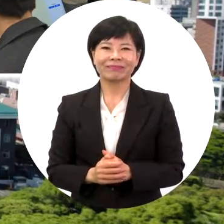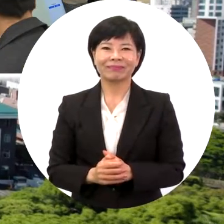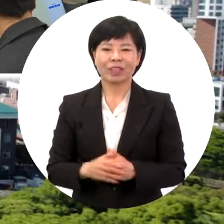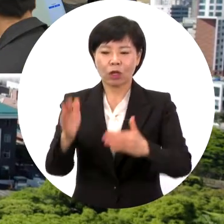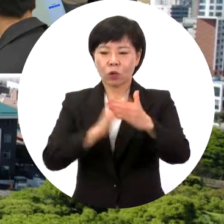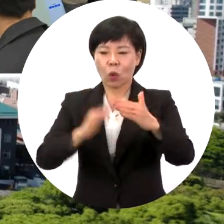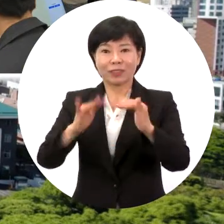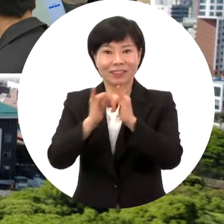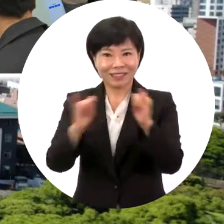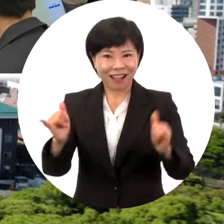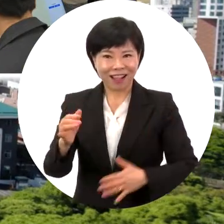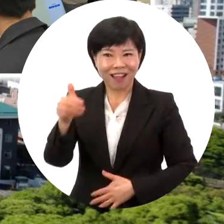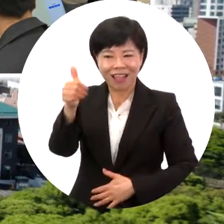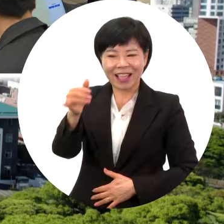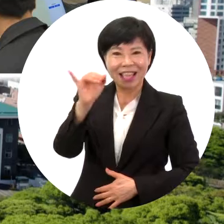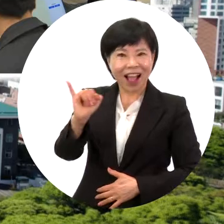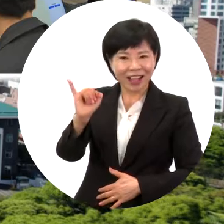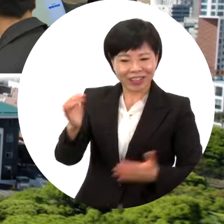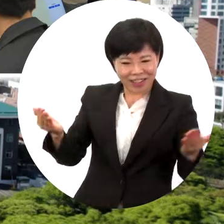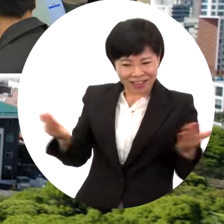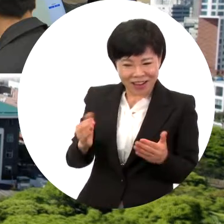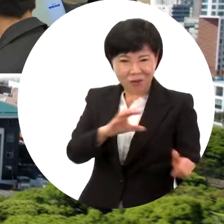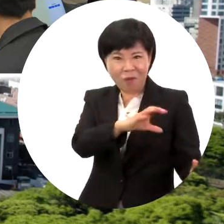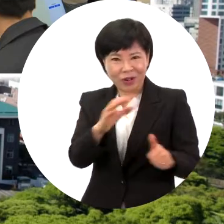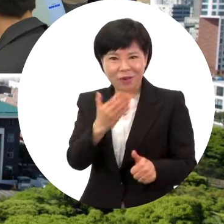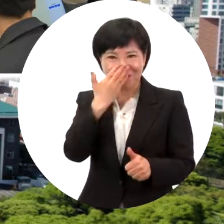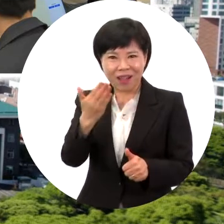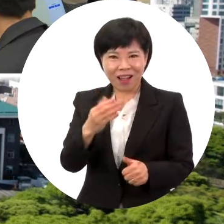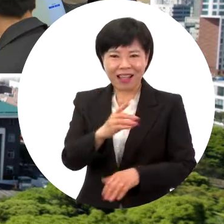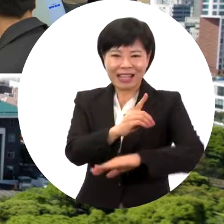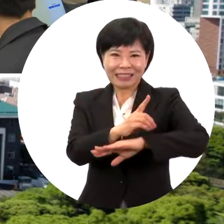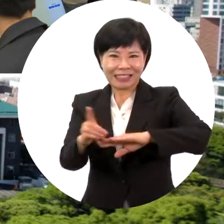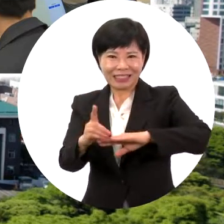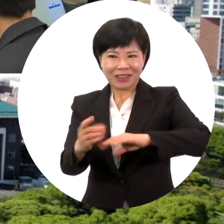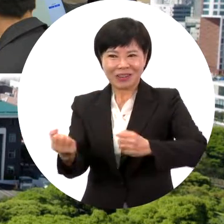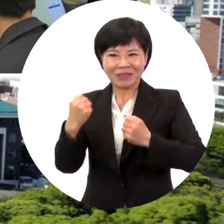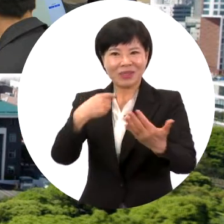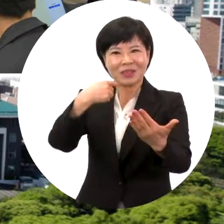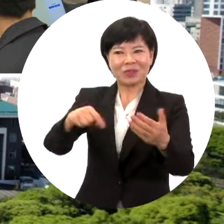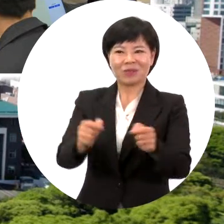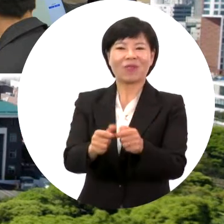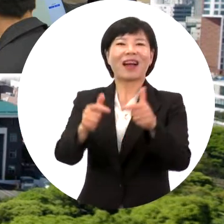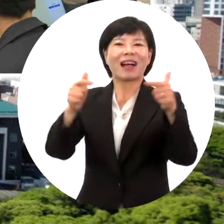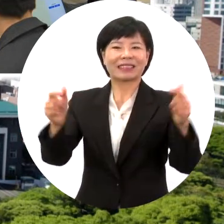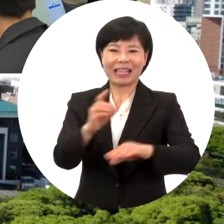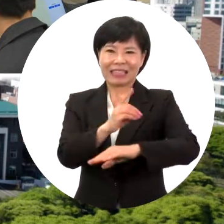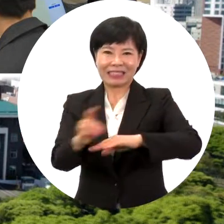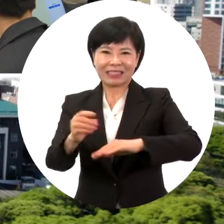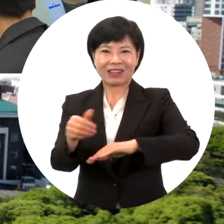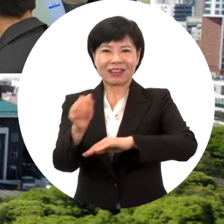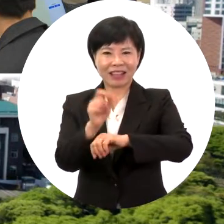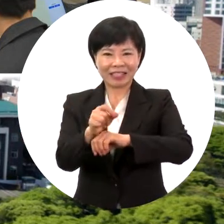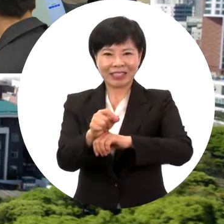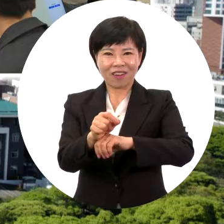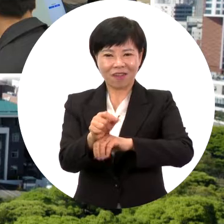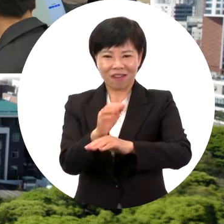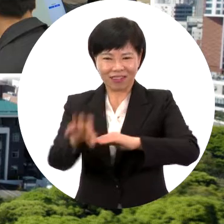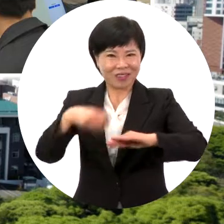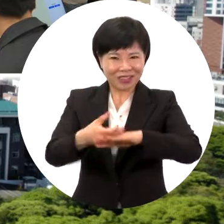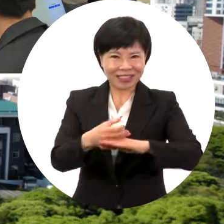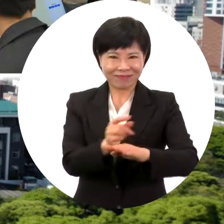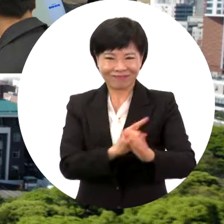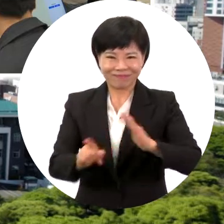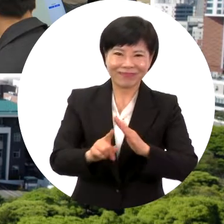제주도는 공직자들이 인공지능을 업무에 활용할 수 있게 디지털 역량 강화 교육을 확대해 디지털 행정 혁신을 선도하고